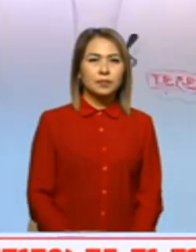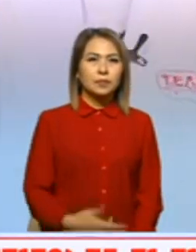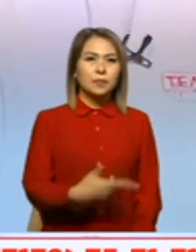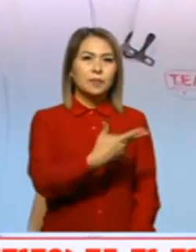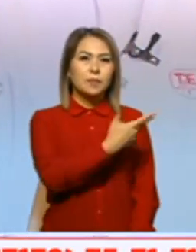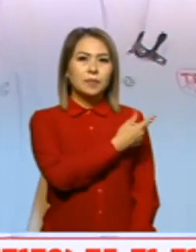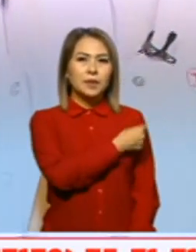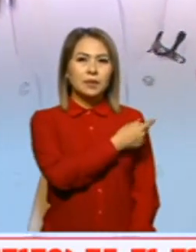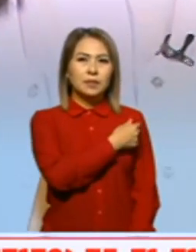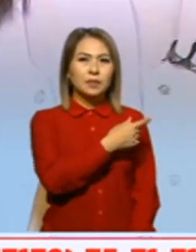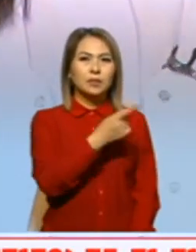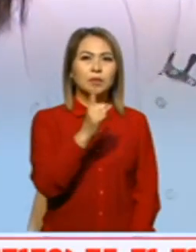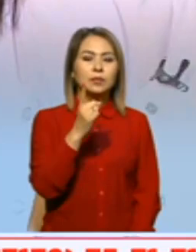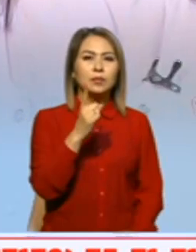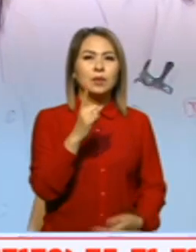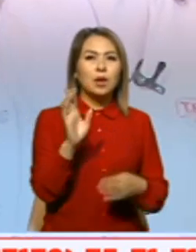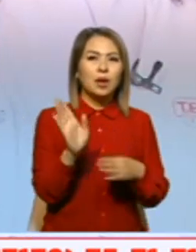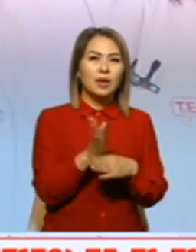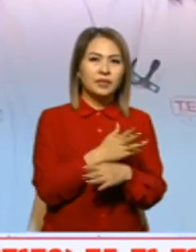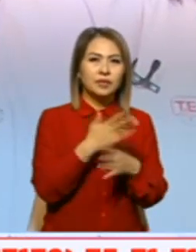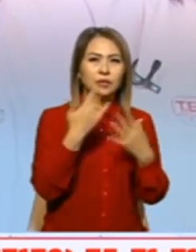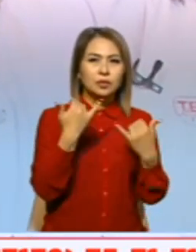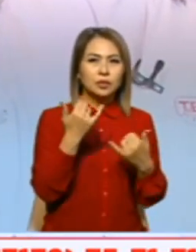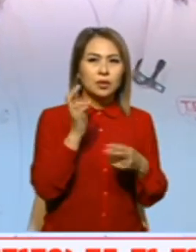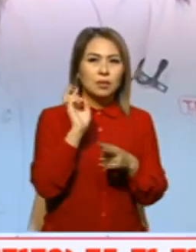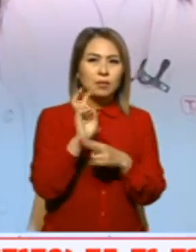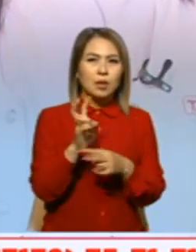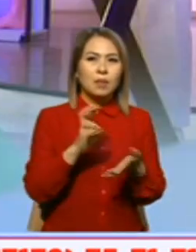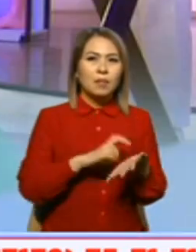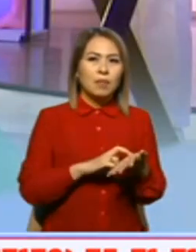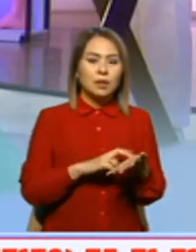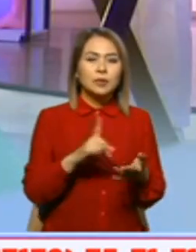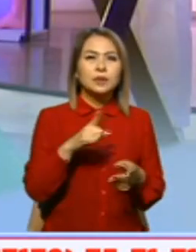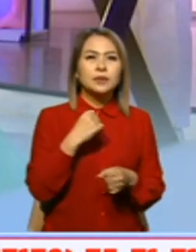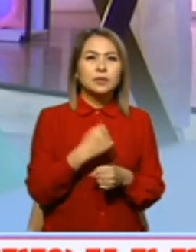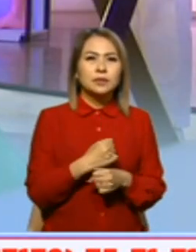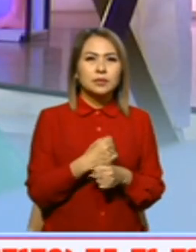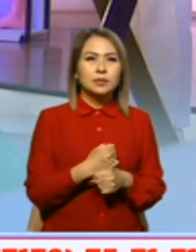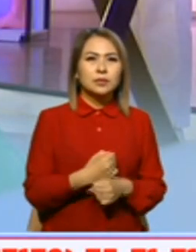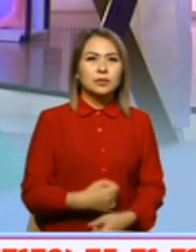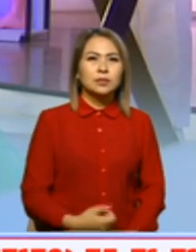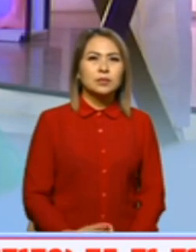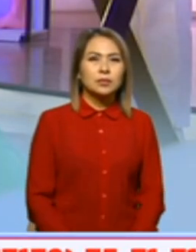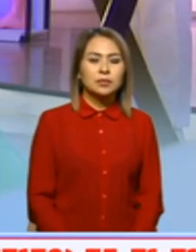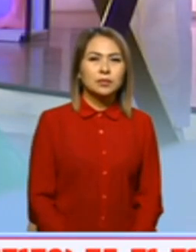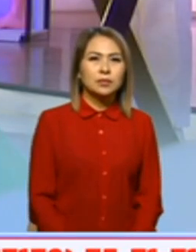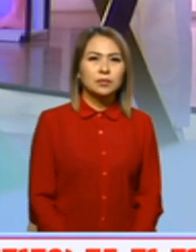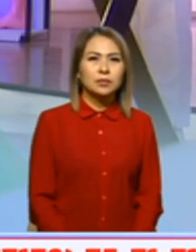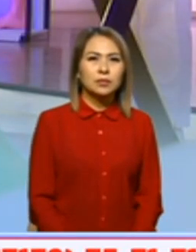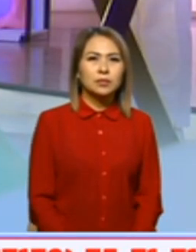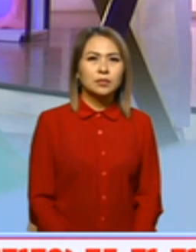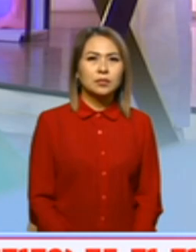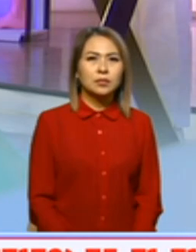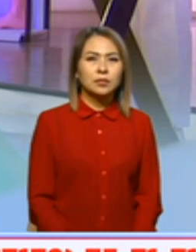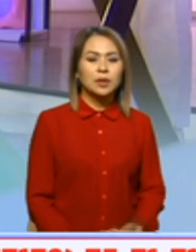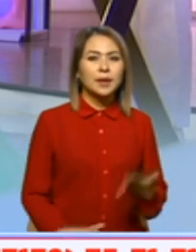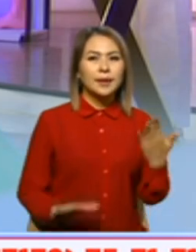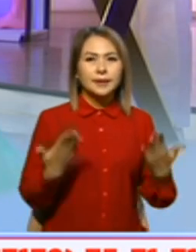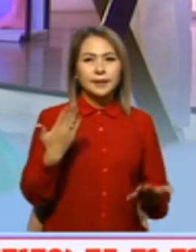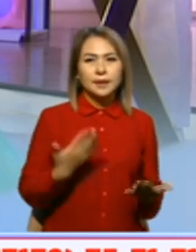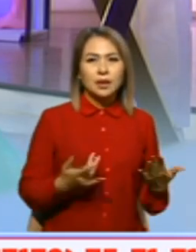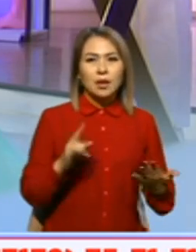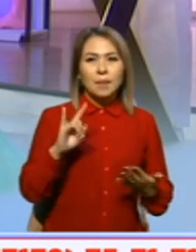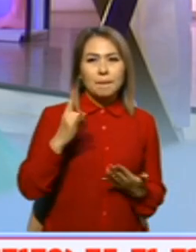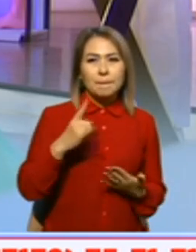прививкаға аяғын метатвотты алып тастаған, қазір баруға қорқып тұр. Не істейді? Негізінде егер де баланың